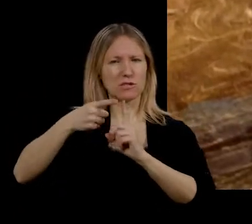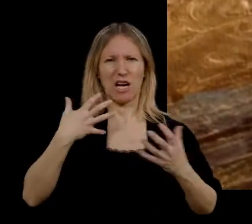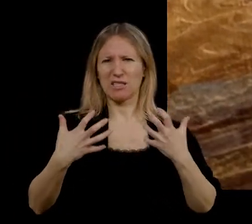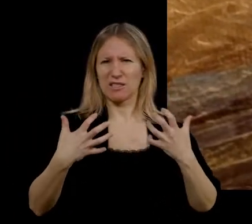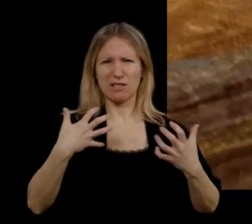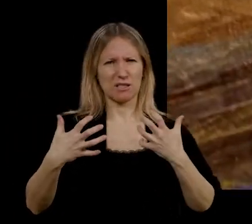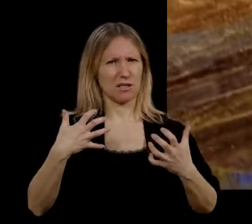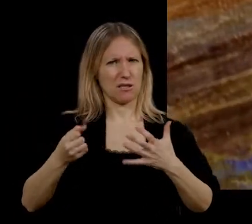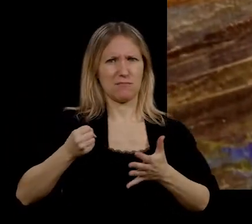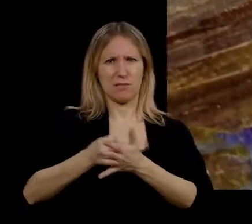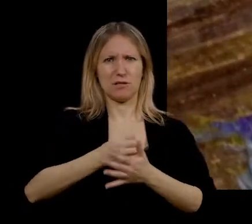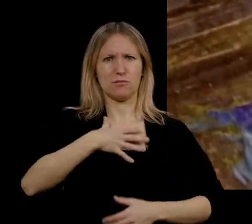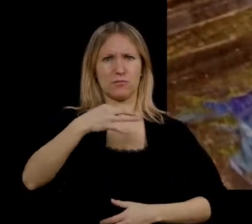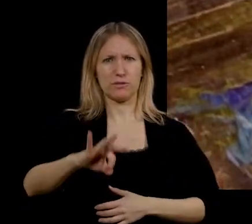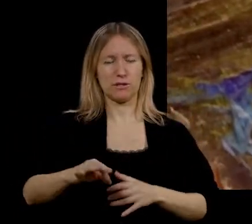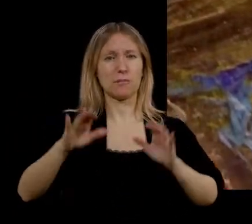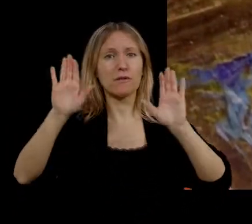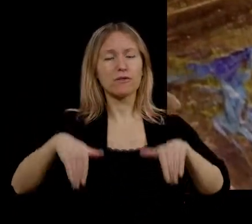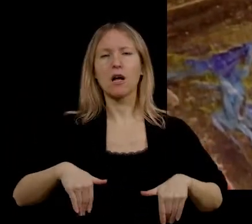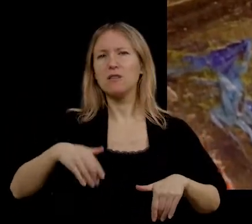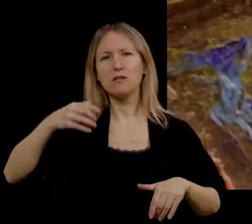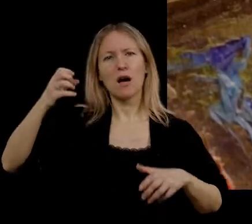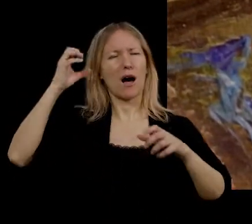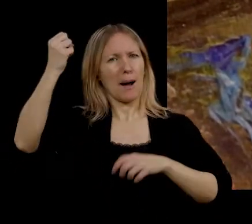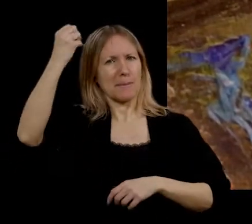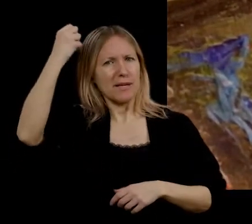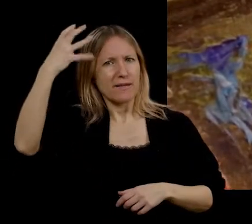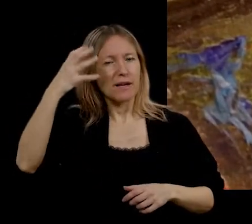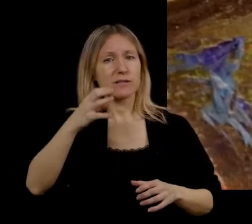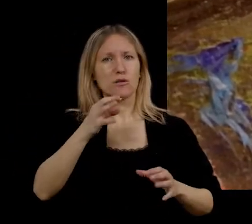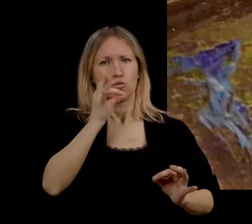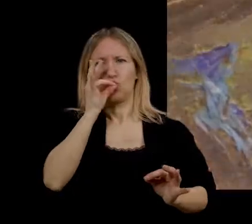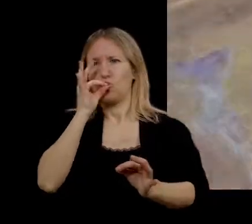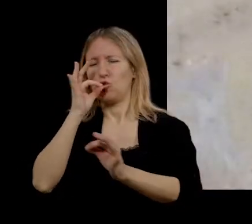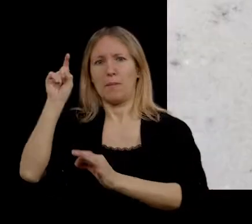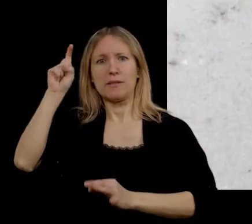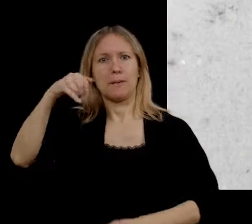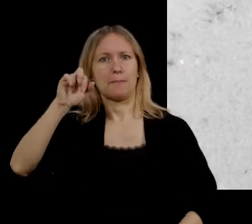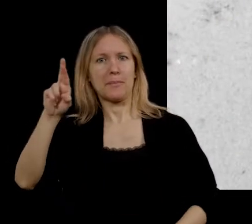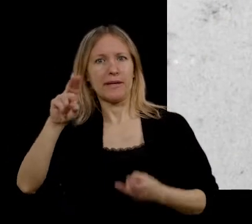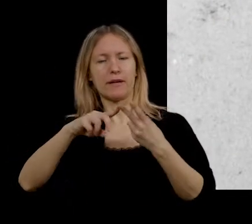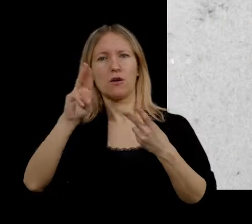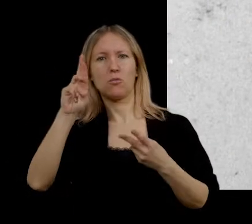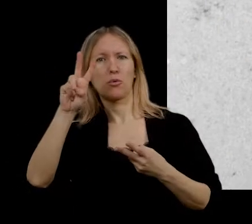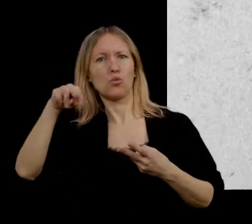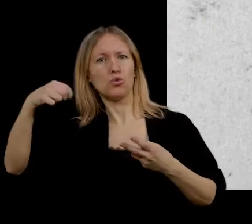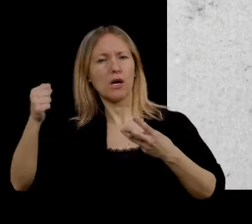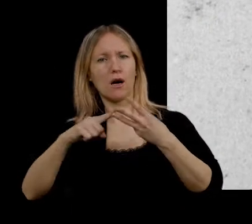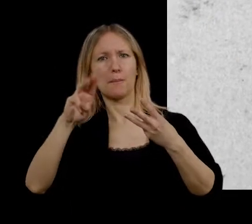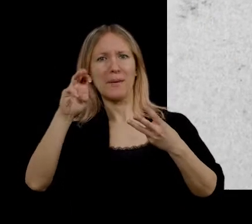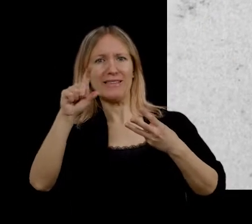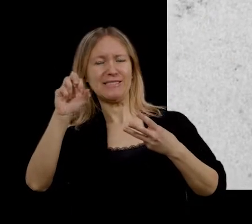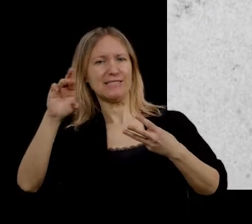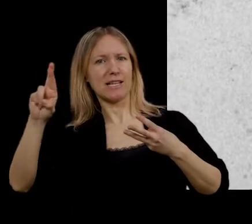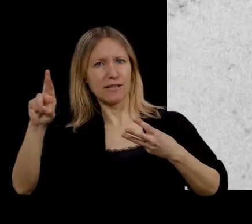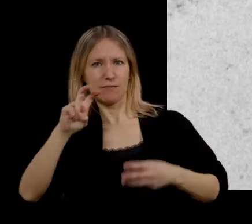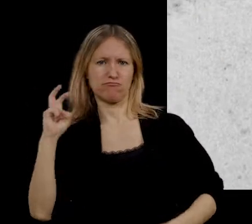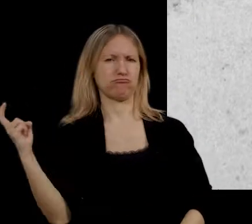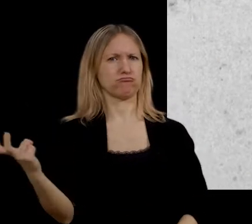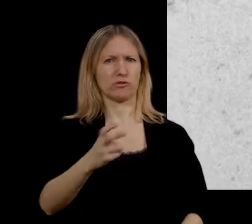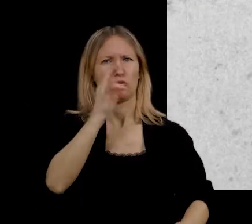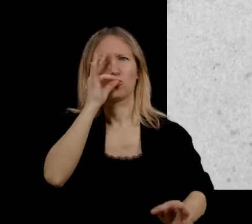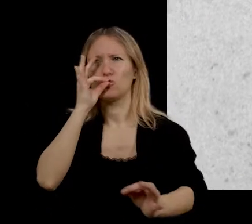d'arribar a ser un artista en tota la seva expressió el va conduir a buscar l'aprenentatge de grans mestres com Mir, Pruna i Pellicer.